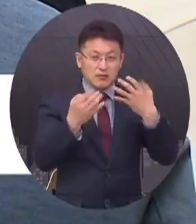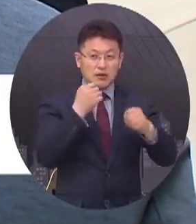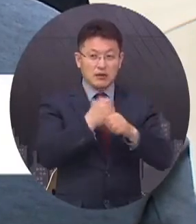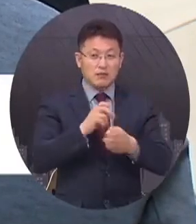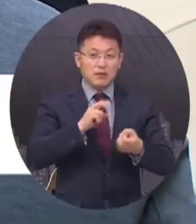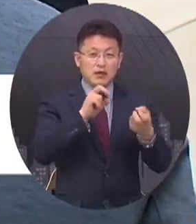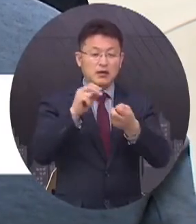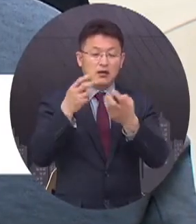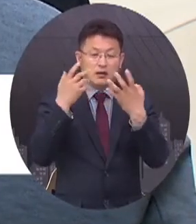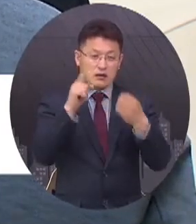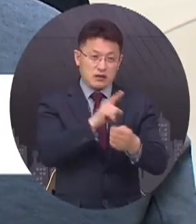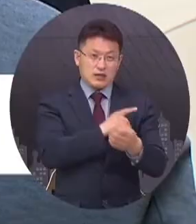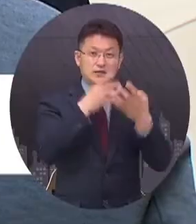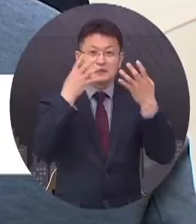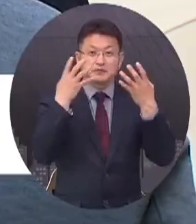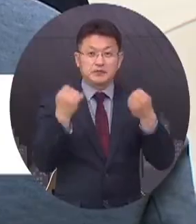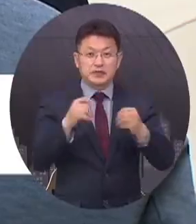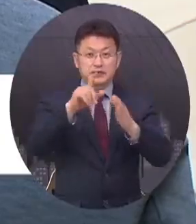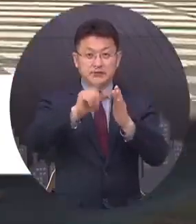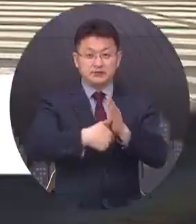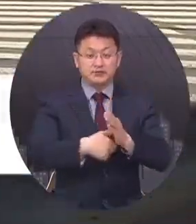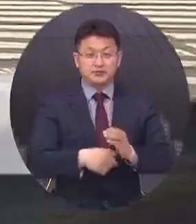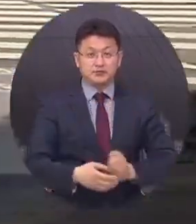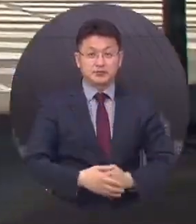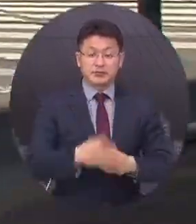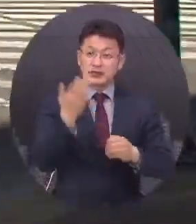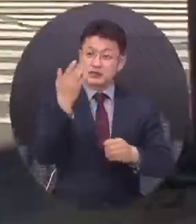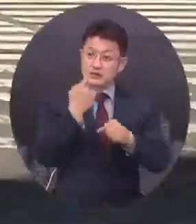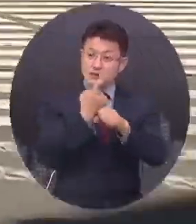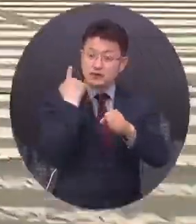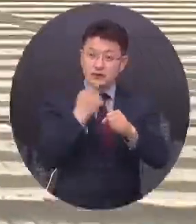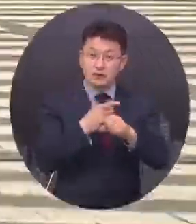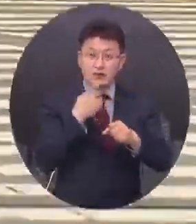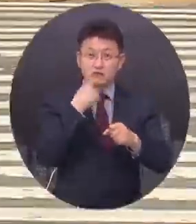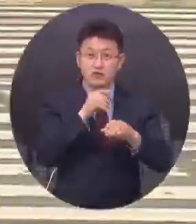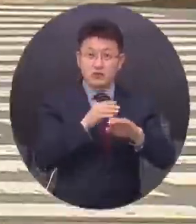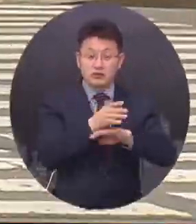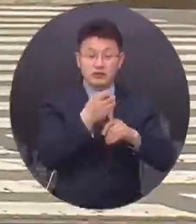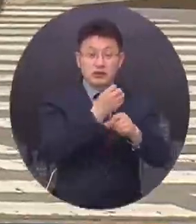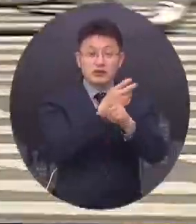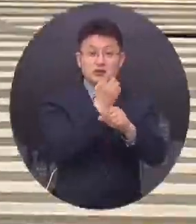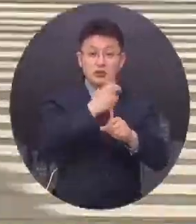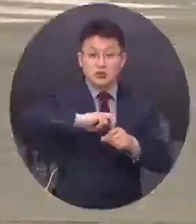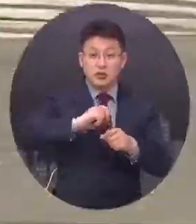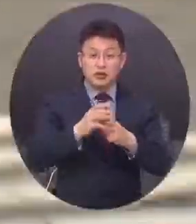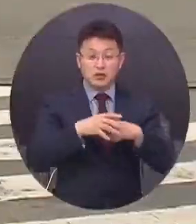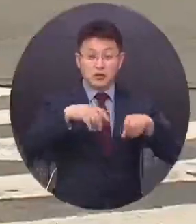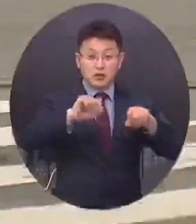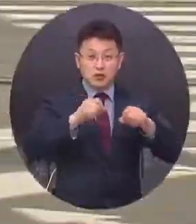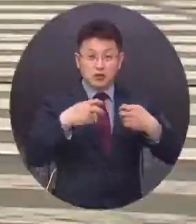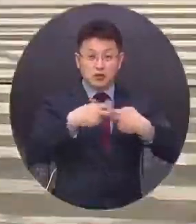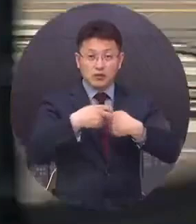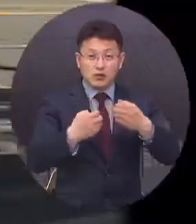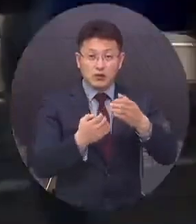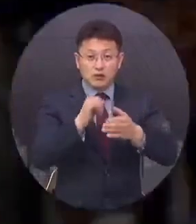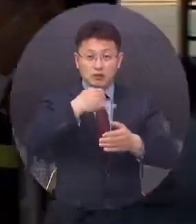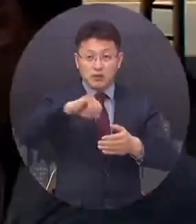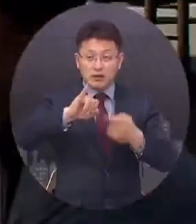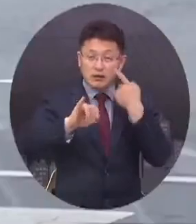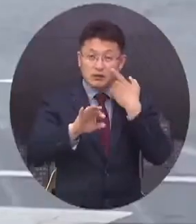잡고 제일 많이 해야 되는 시간인데. 지난해 중앙선 침범과 신호 위반 등 오토바이 교통법규 위반